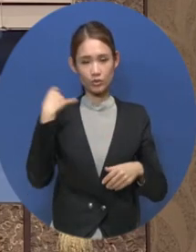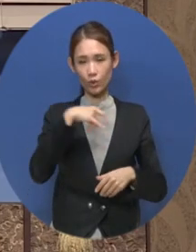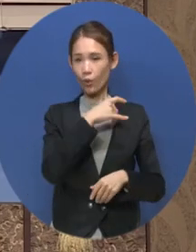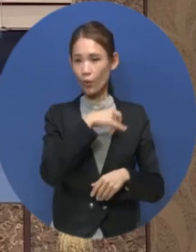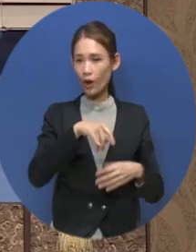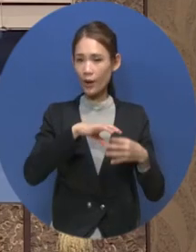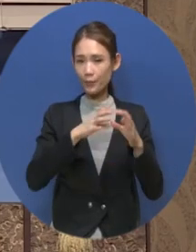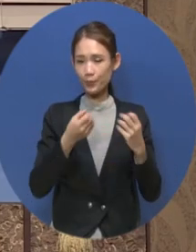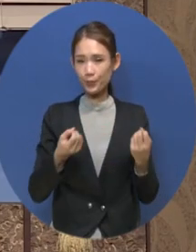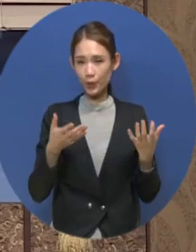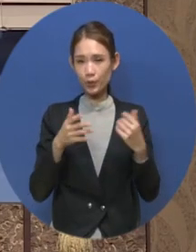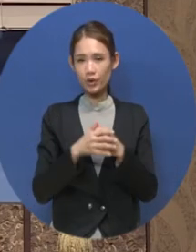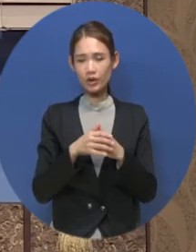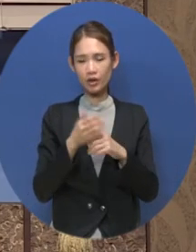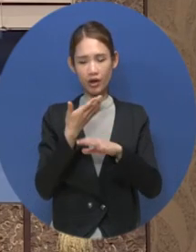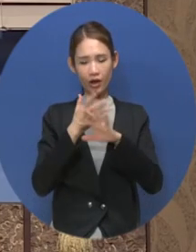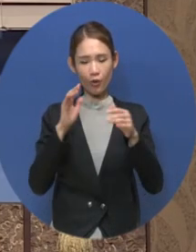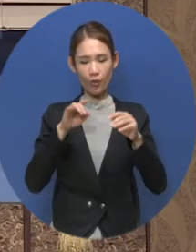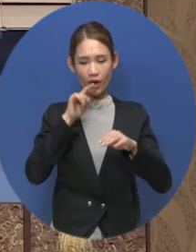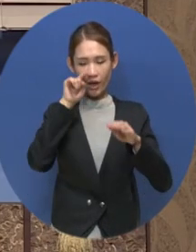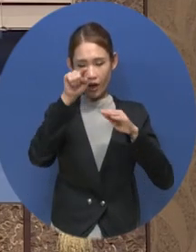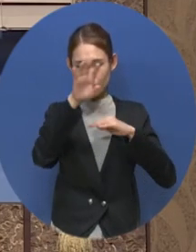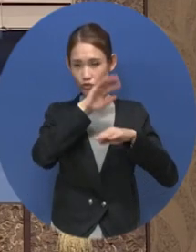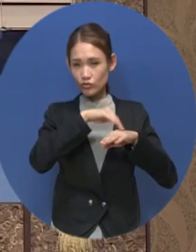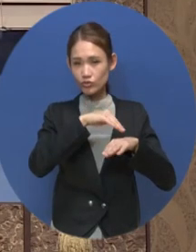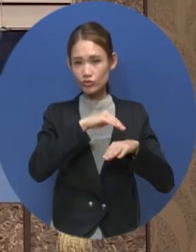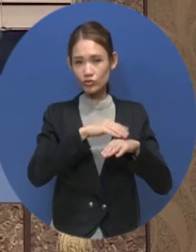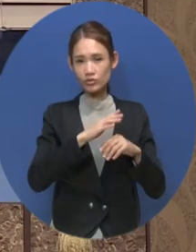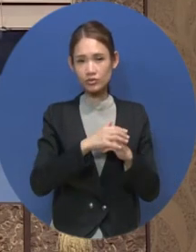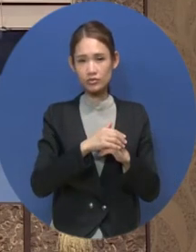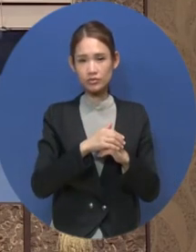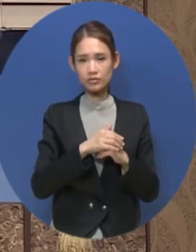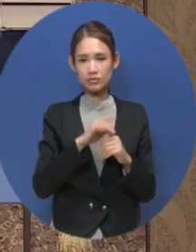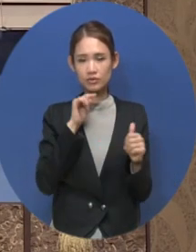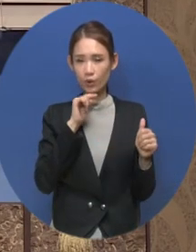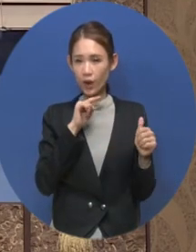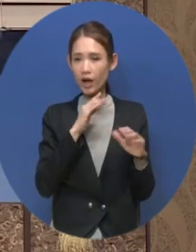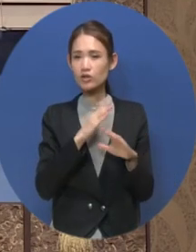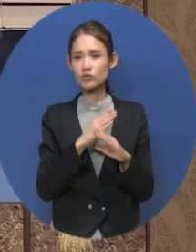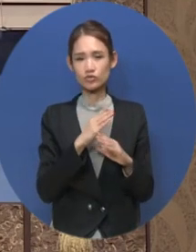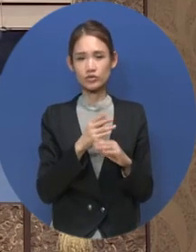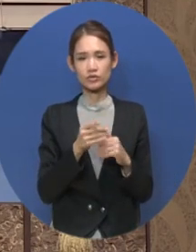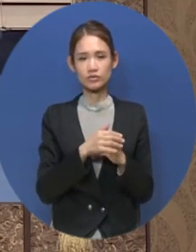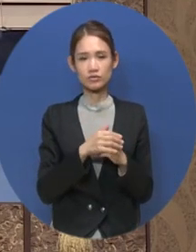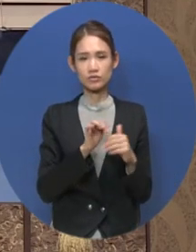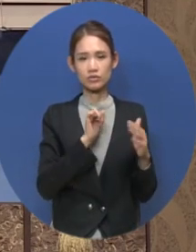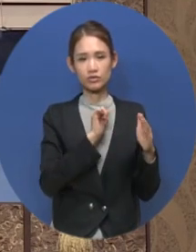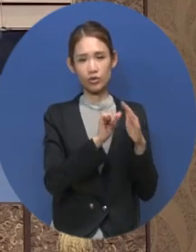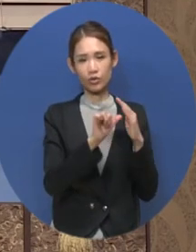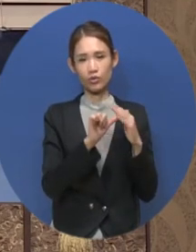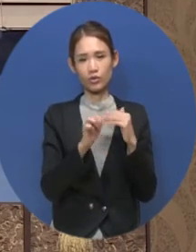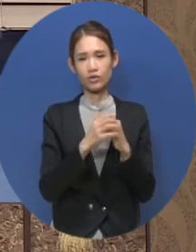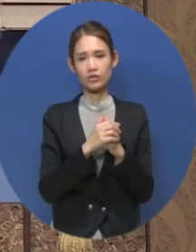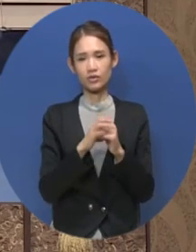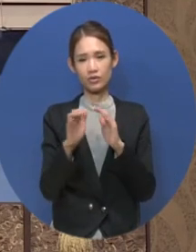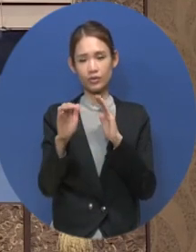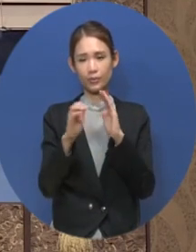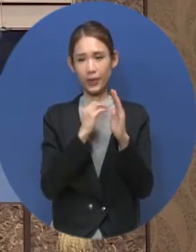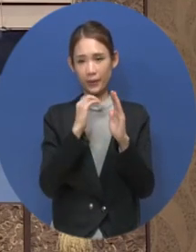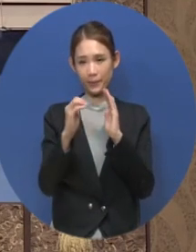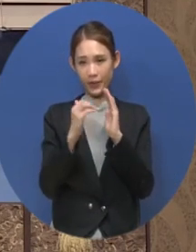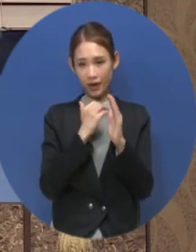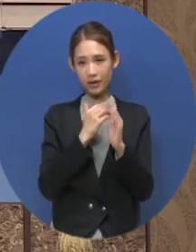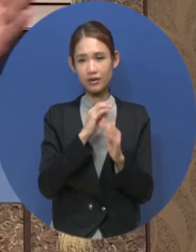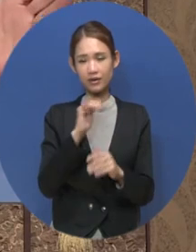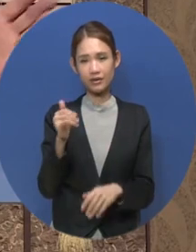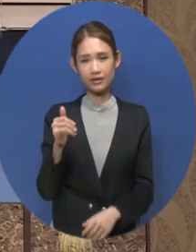해외 전지훈련이라든지 이런 부분들을 지금 시키고 있는데 사실은 네. 선수들이 연락을 카톡으로 매일 보내옵니다.